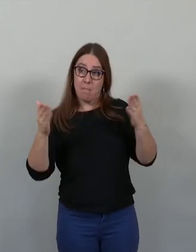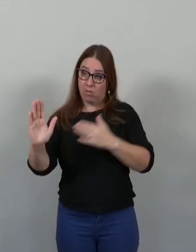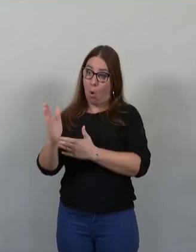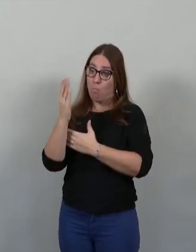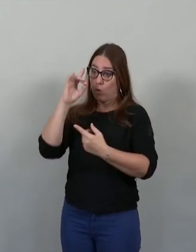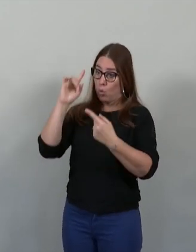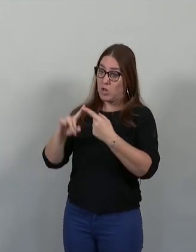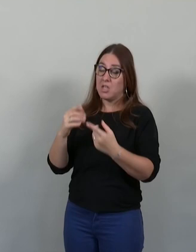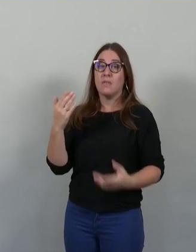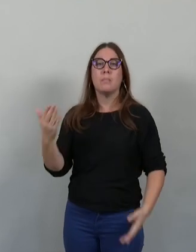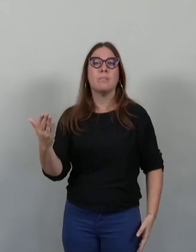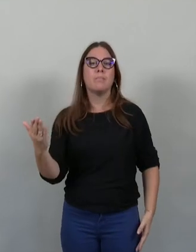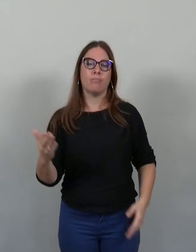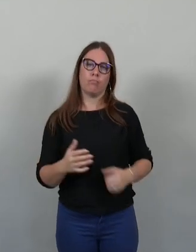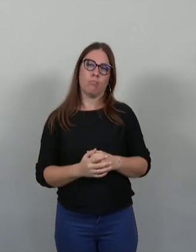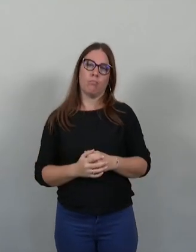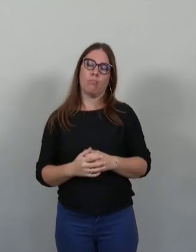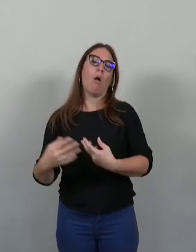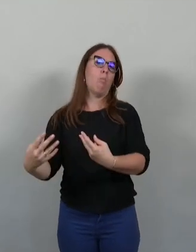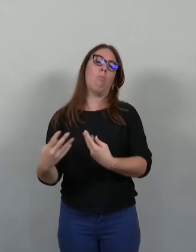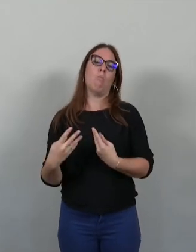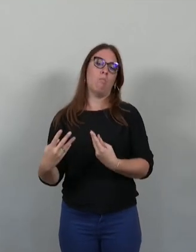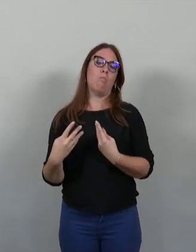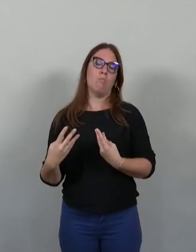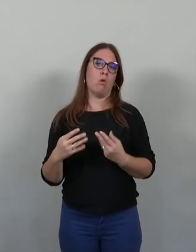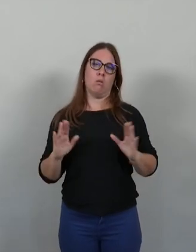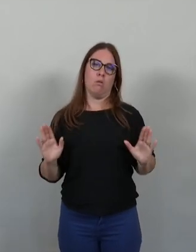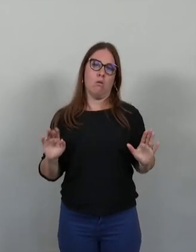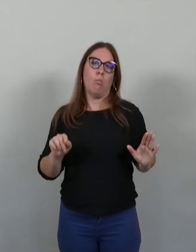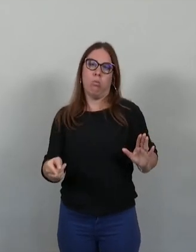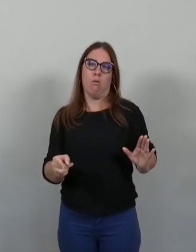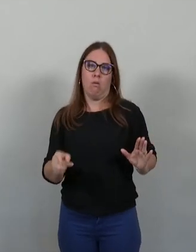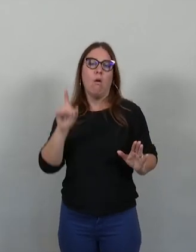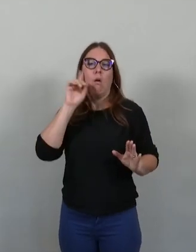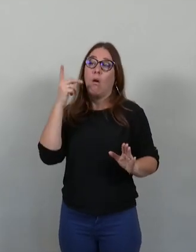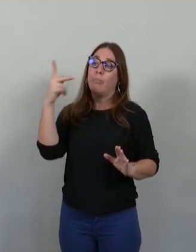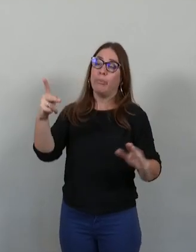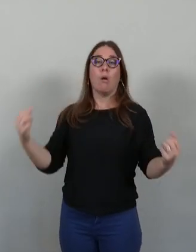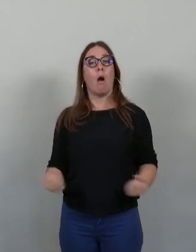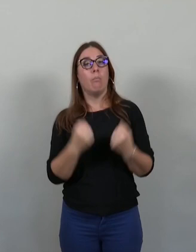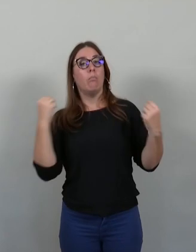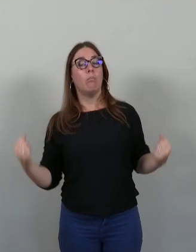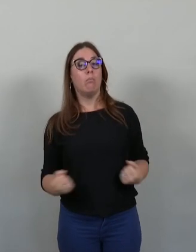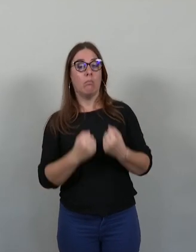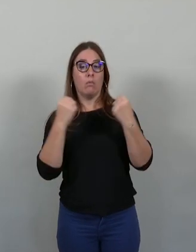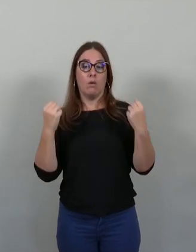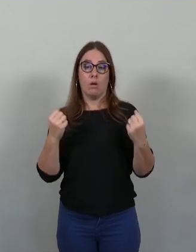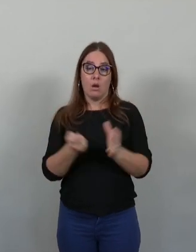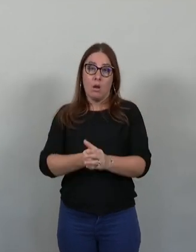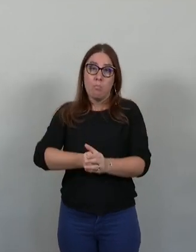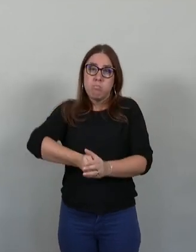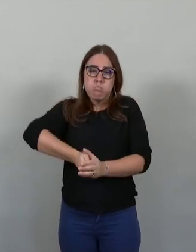aujourd'hui la plaisanterie s'arrête là puisqueun votre opération de communication va coûter un